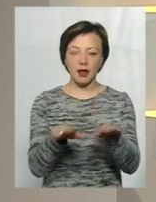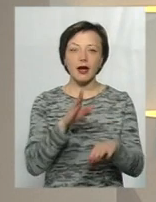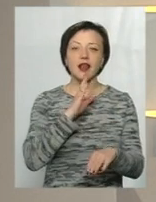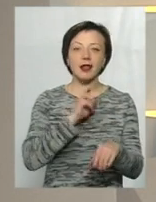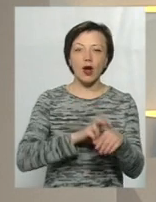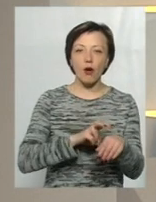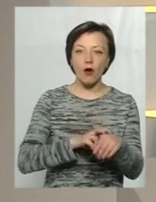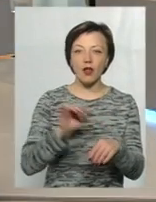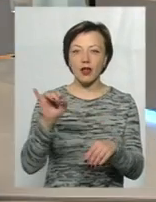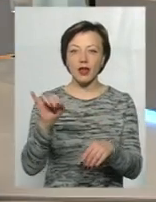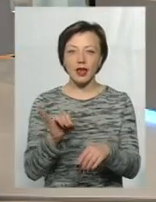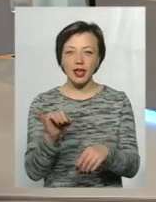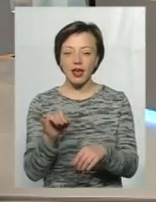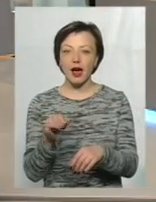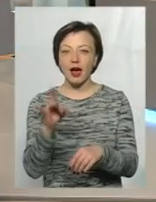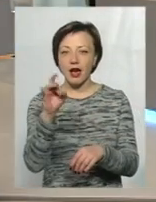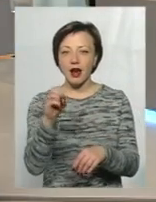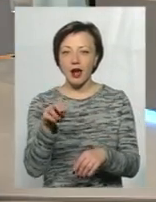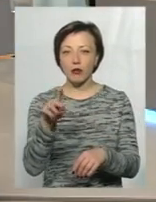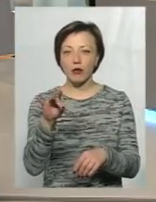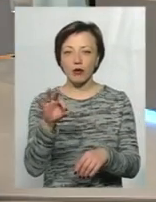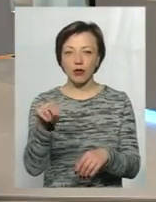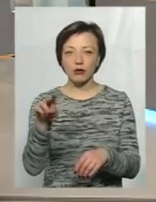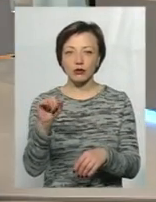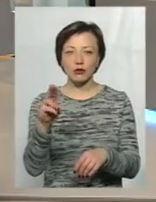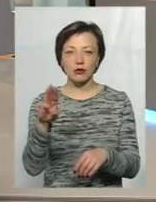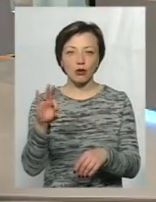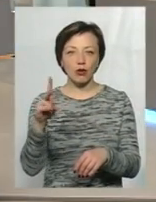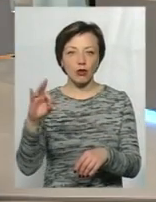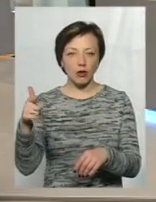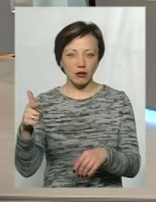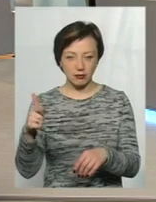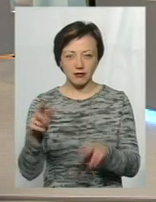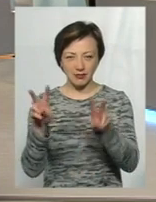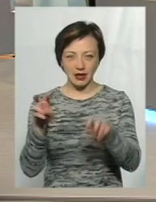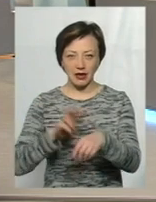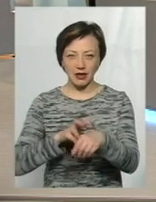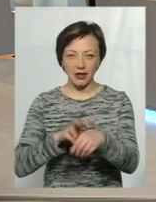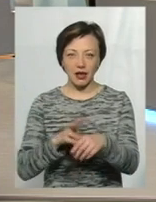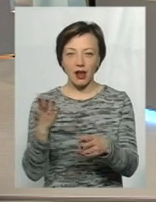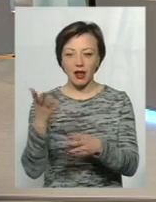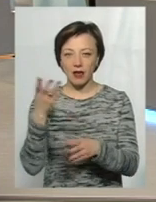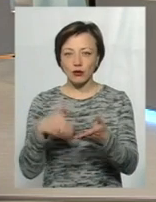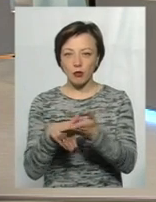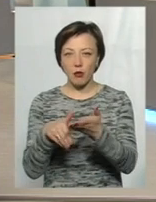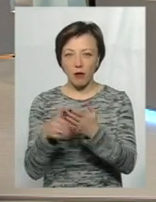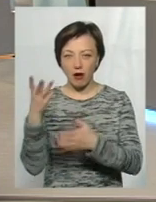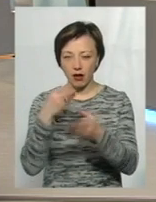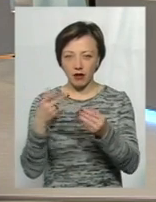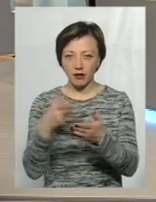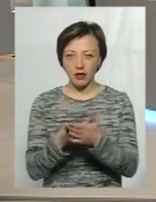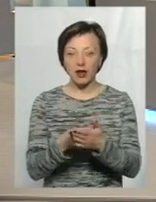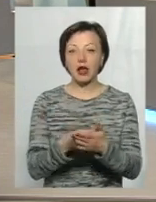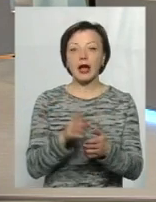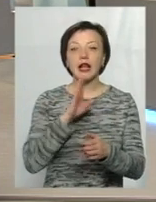Чи є вона і де закінчиться одна, починається друга? В принципі, лікар – акушер-гінеколог, хочеться